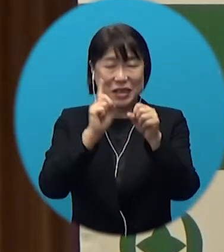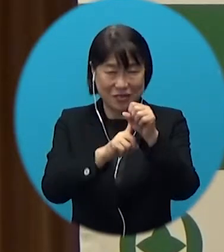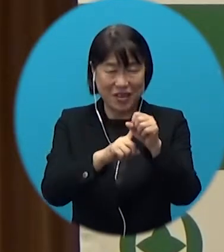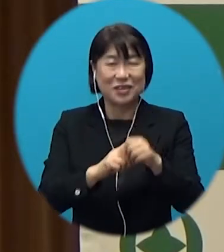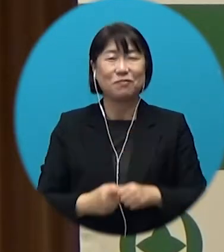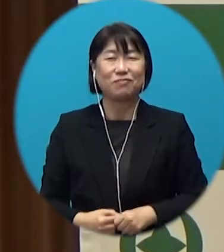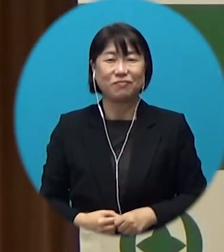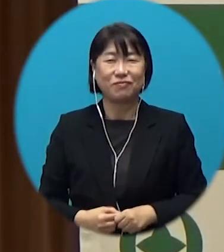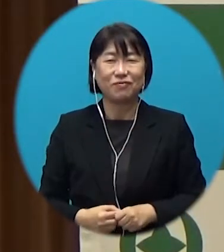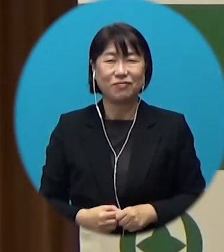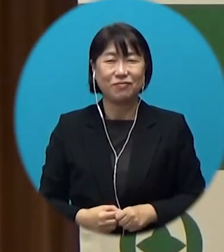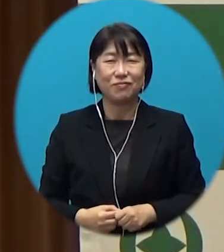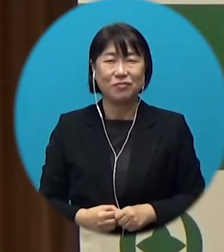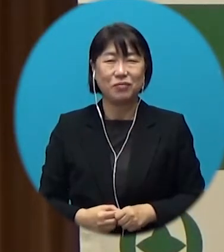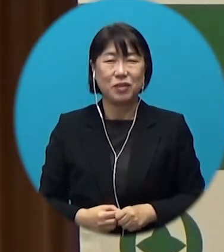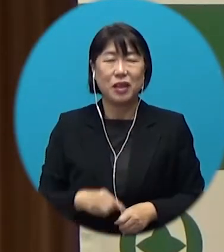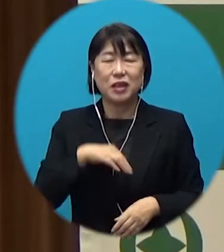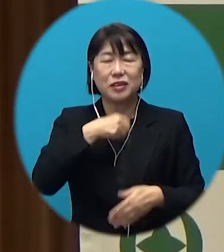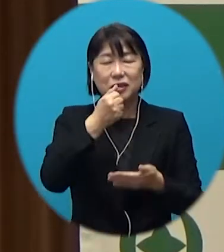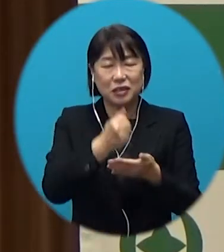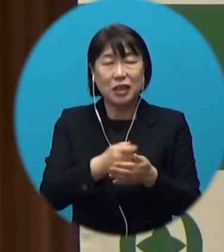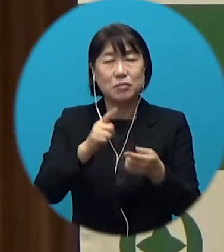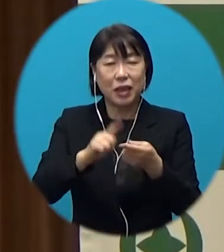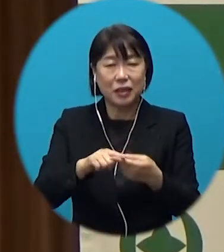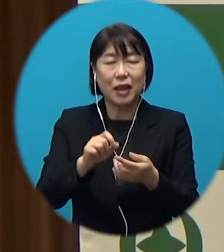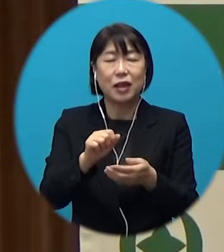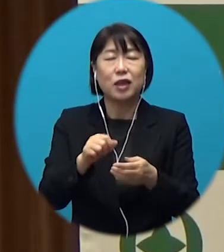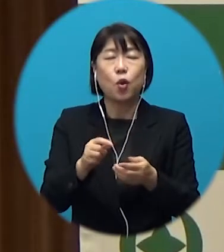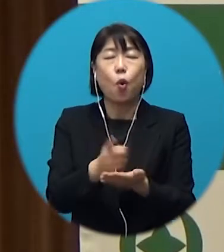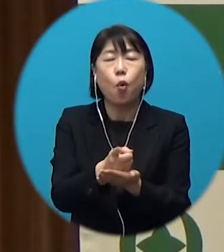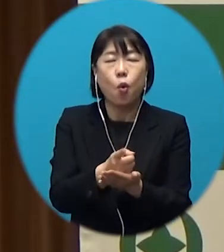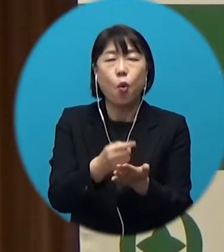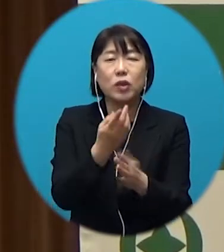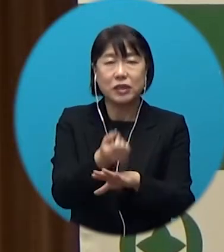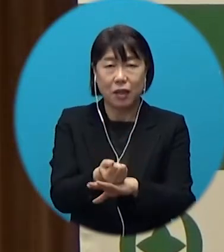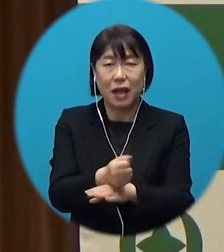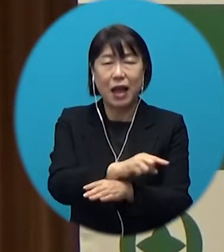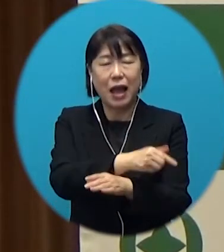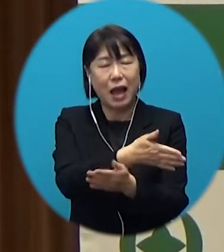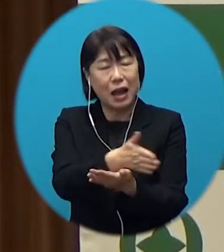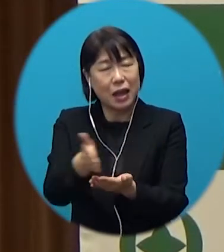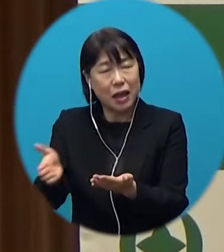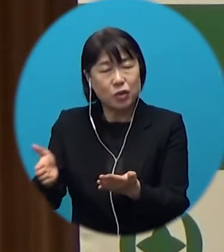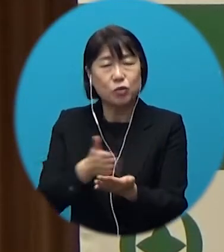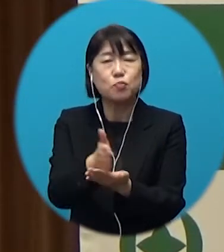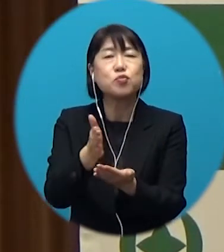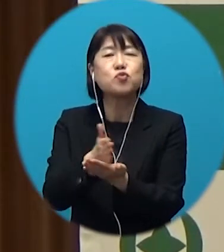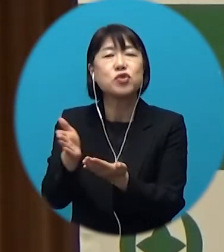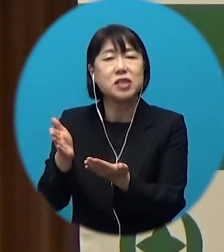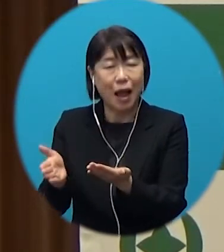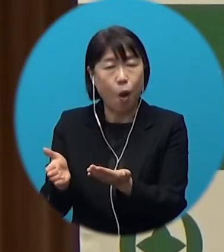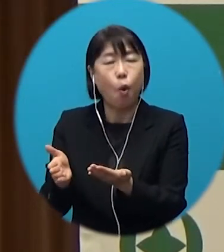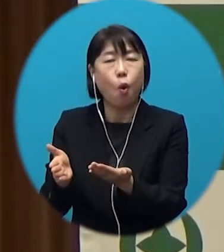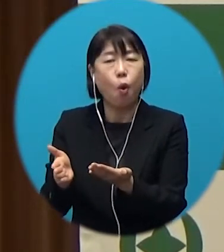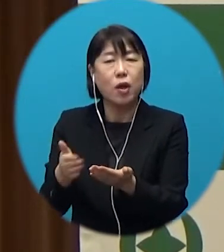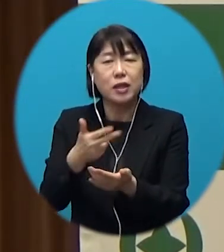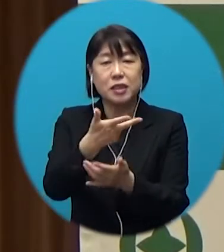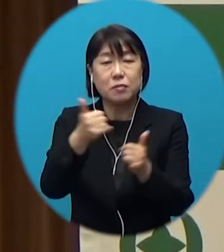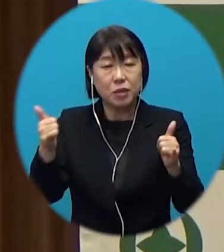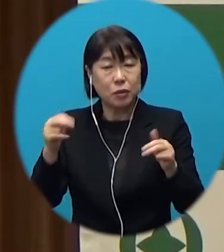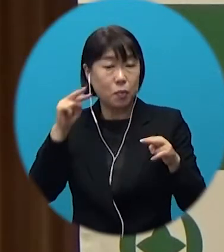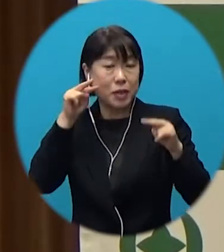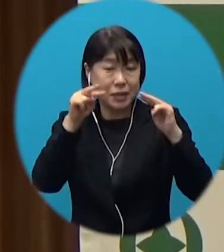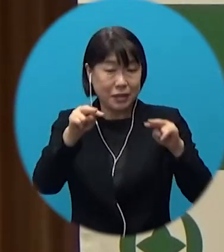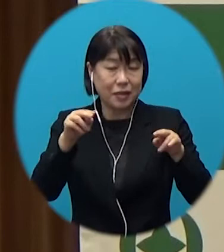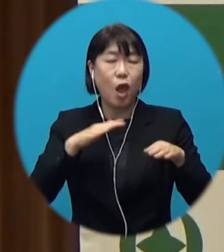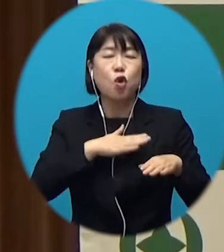実現に向けた取り組みの方向性については、あらゆる分野、 をですね、市民目線で暮らし、ビ